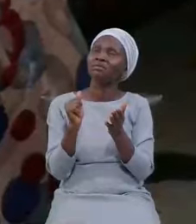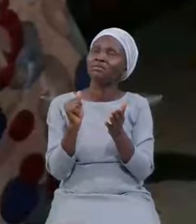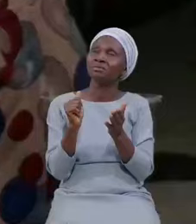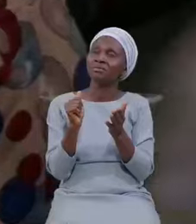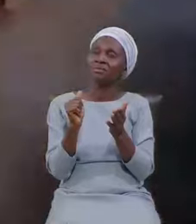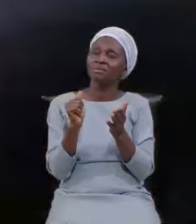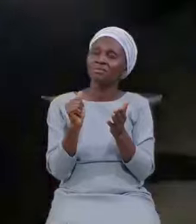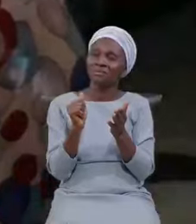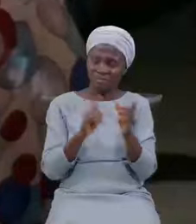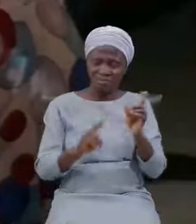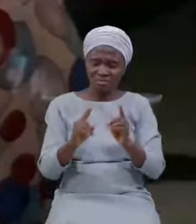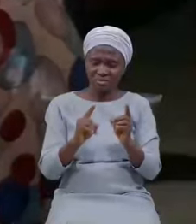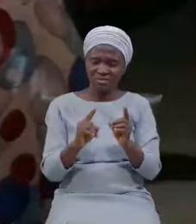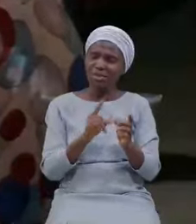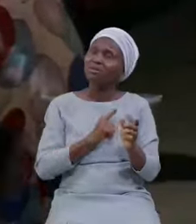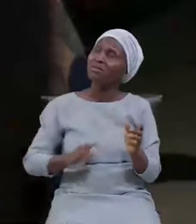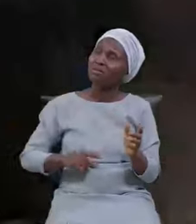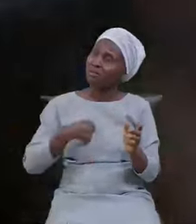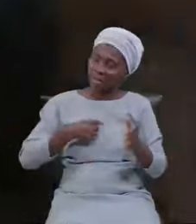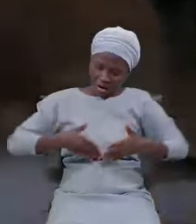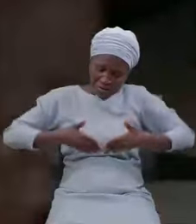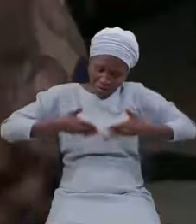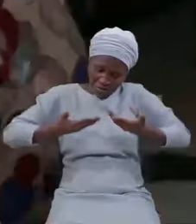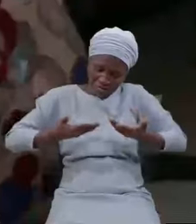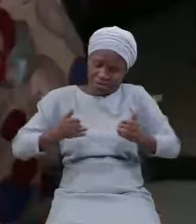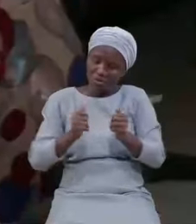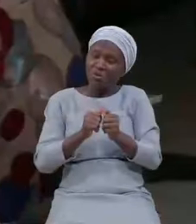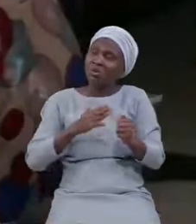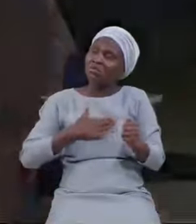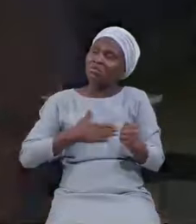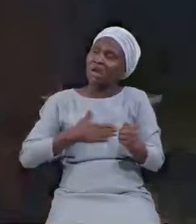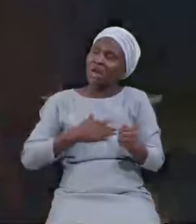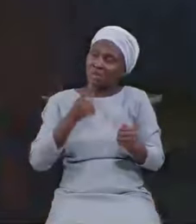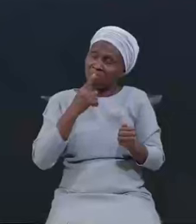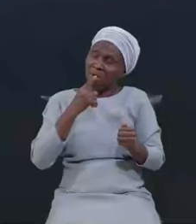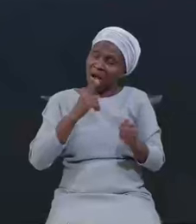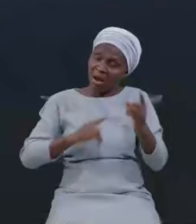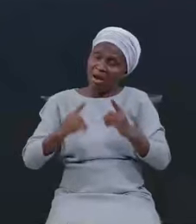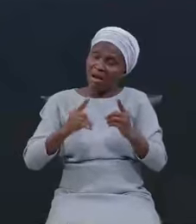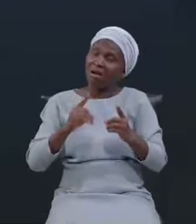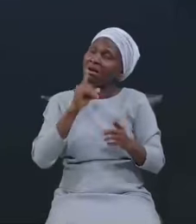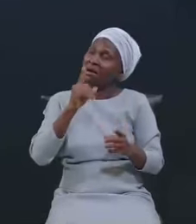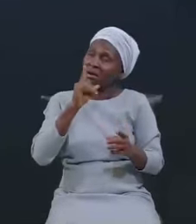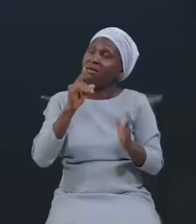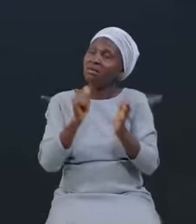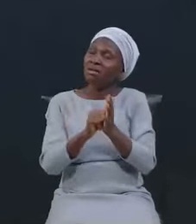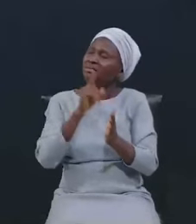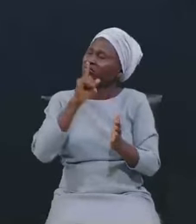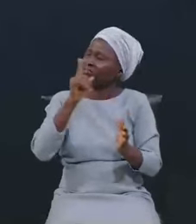Seigneur, je confesse de ma bouche que Christ est maintenant mon